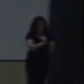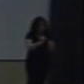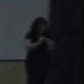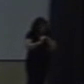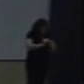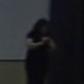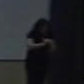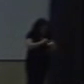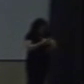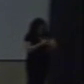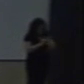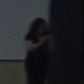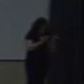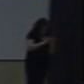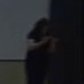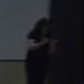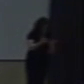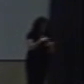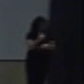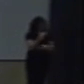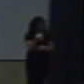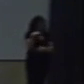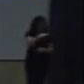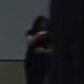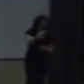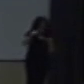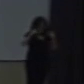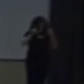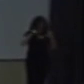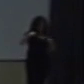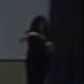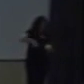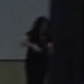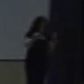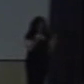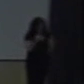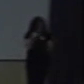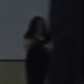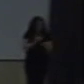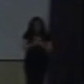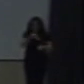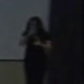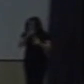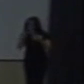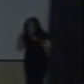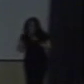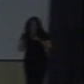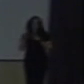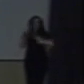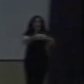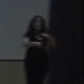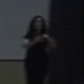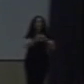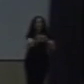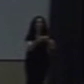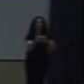sobre quin paper tenim els periodistes, què hem de fer, com hem de contrastar, què és l'honestedat informativa, fins a on es pot arribar. No?